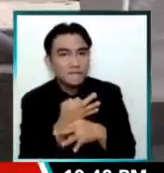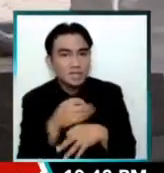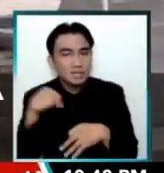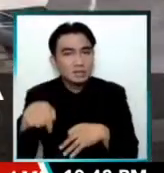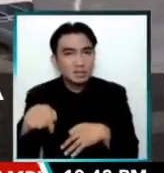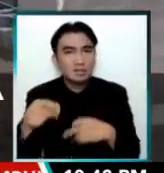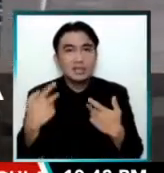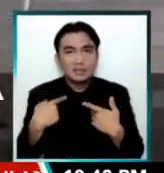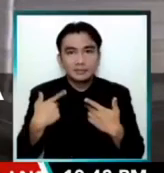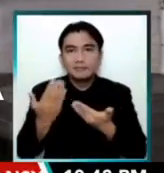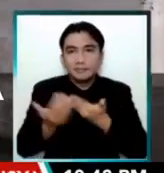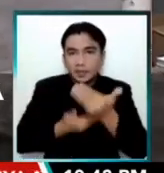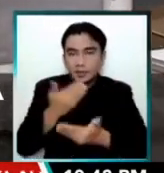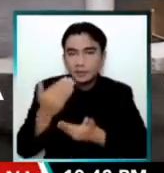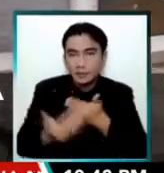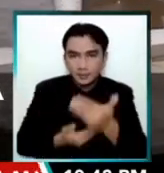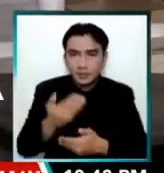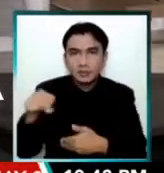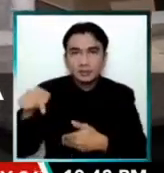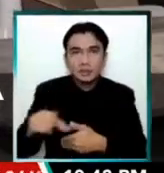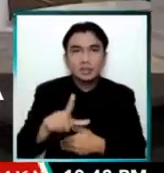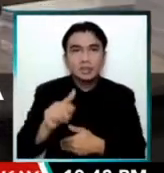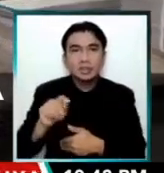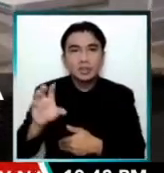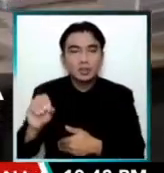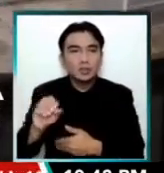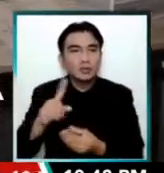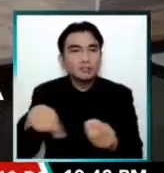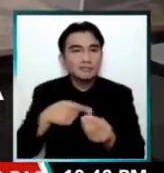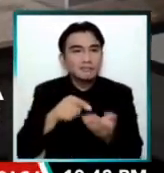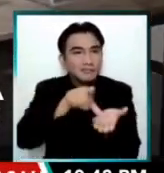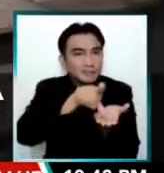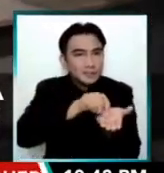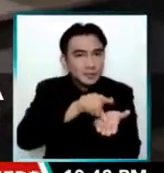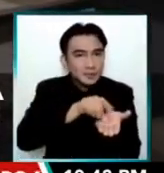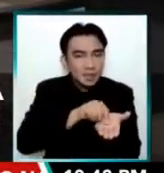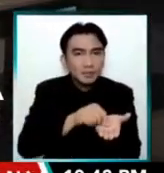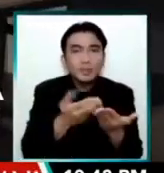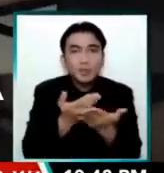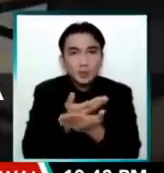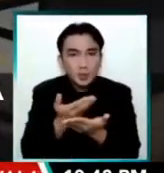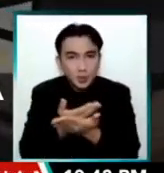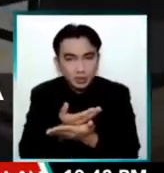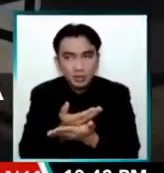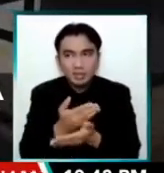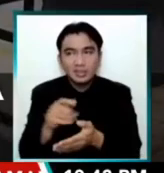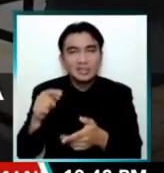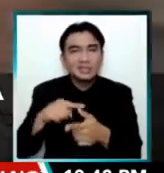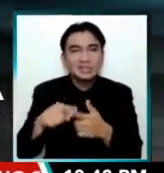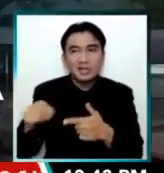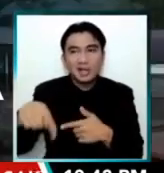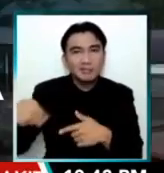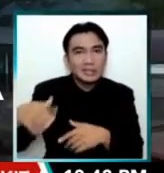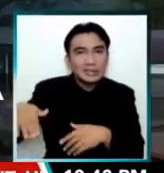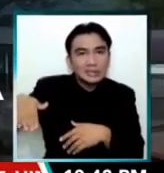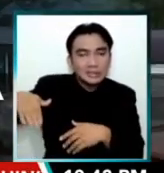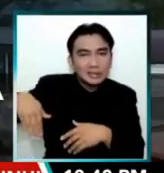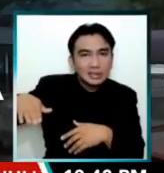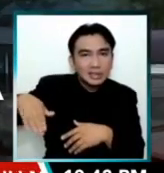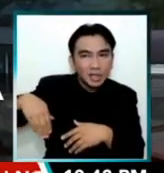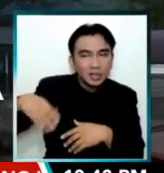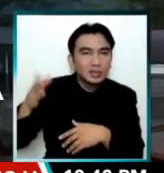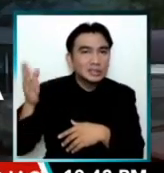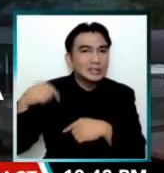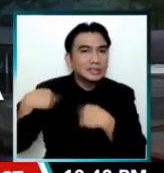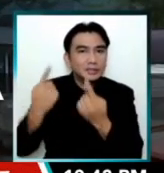Land Transportation Office o LTO ang pagpiprint ng mga plaka na backlog nila simula pa noong 2014. Humihingi ngayon